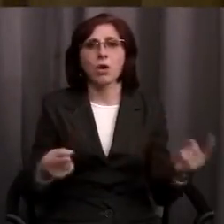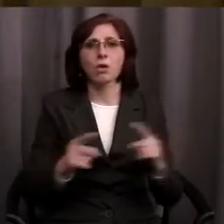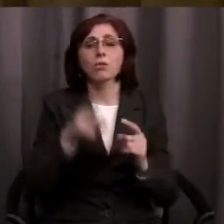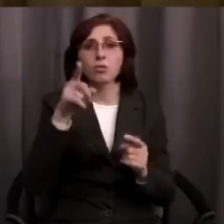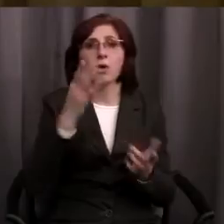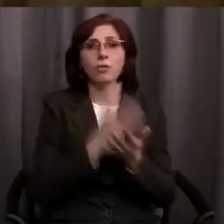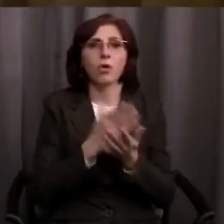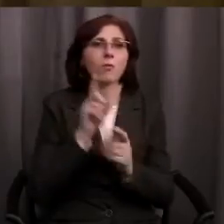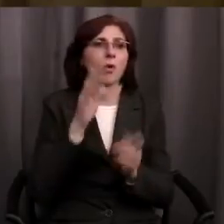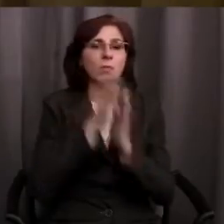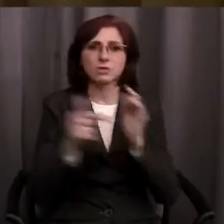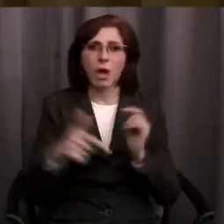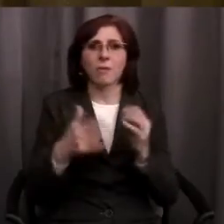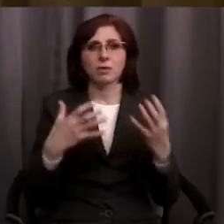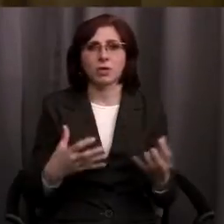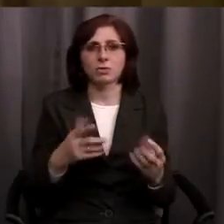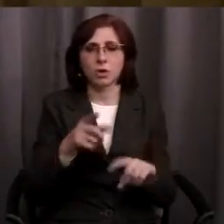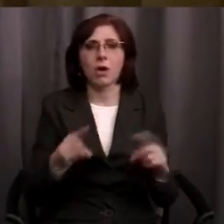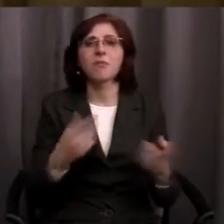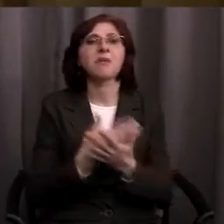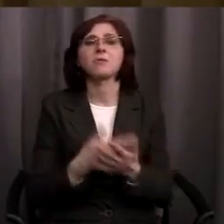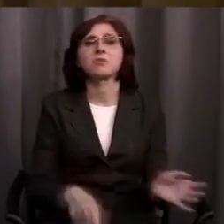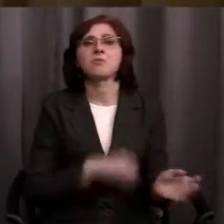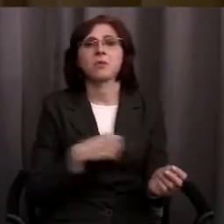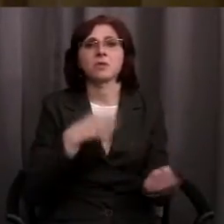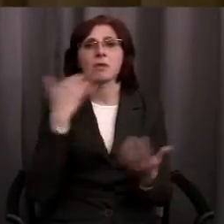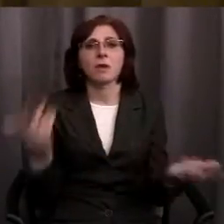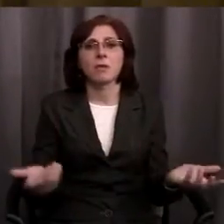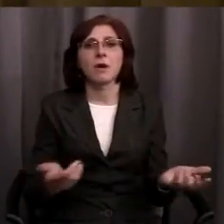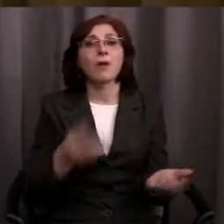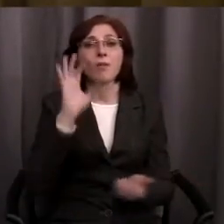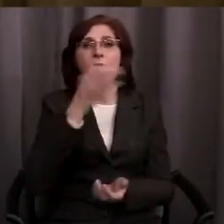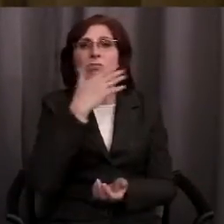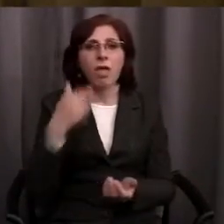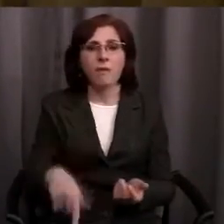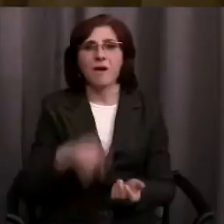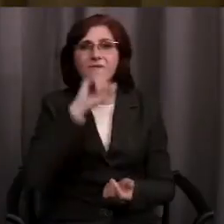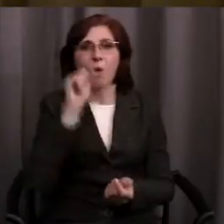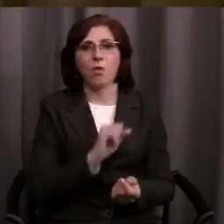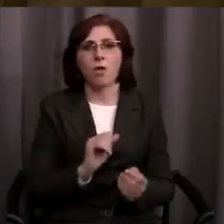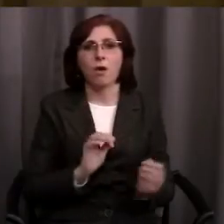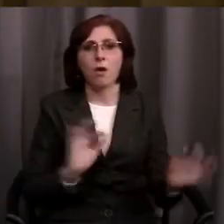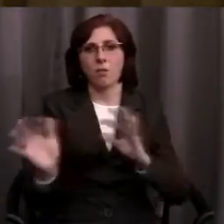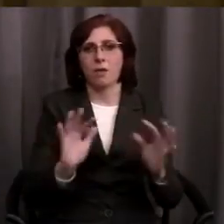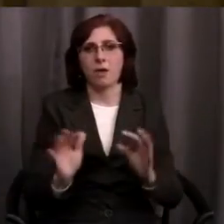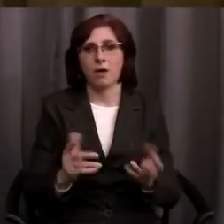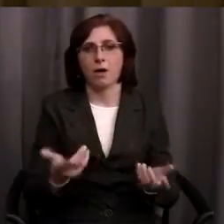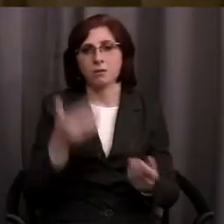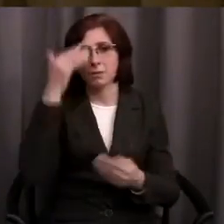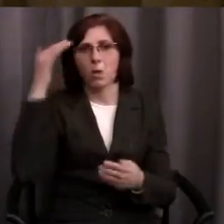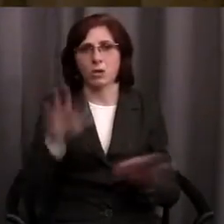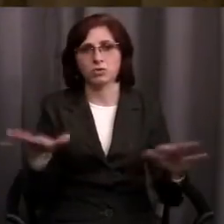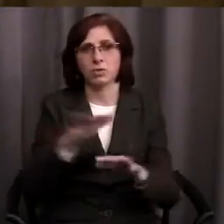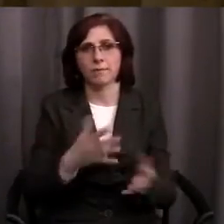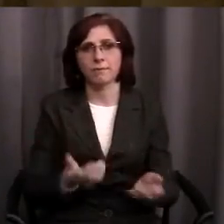tylko po prostu trzeba chcieć zorganizować. Dlaczego to w Polsce nie istnieje? Bo nie ma w ogóle opieki